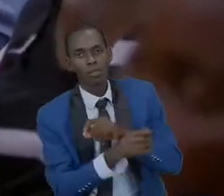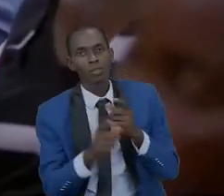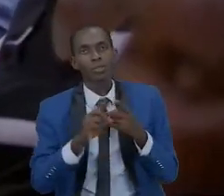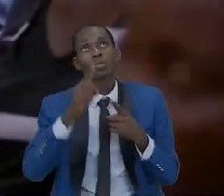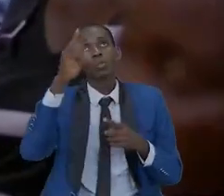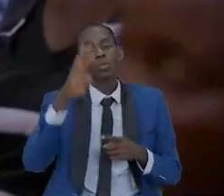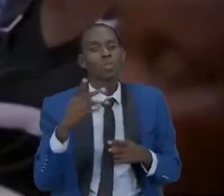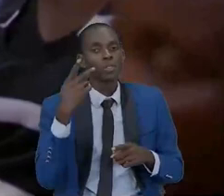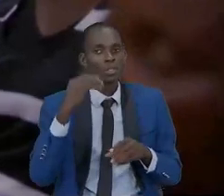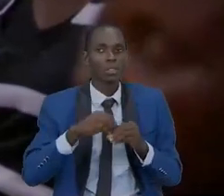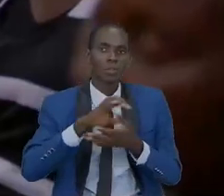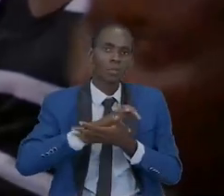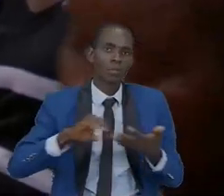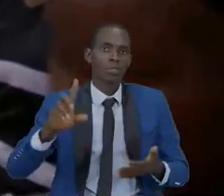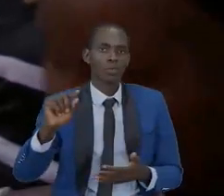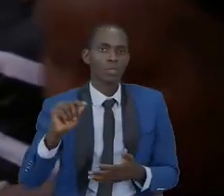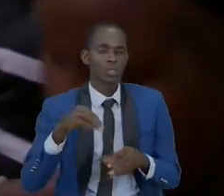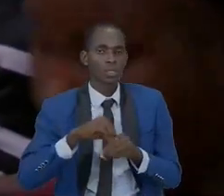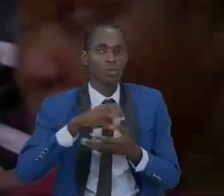voyons dans le verset 20